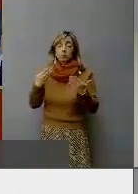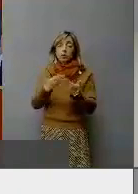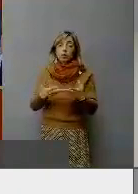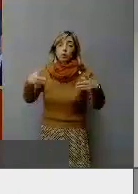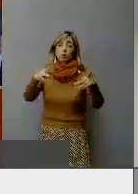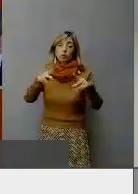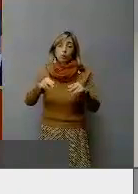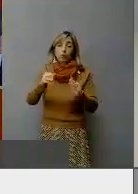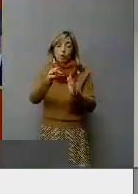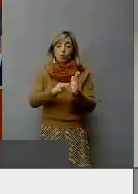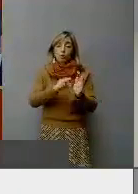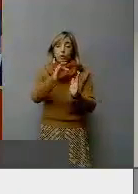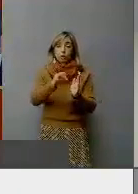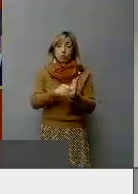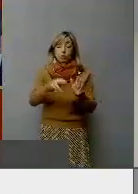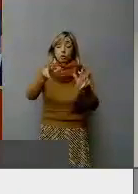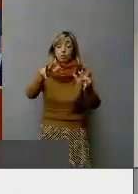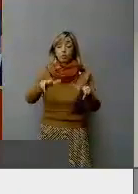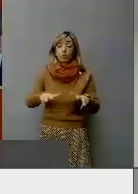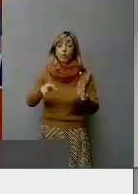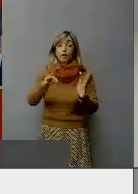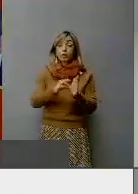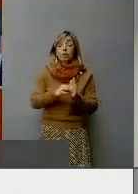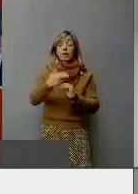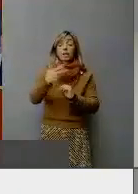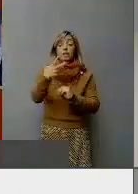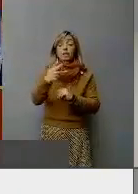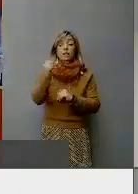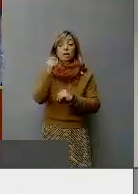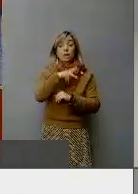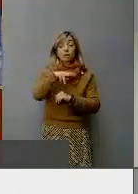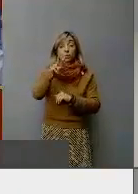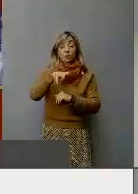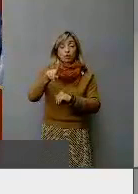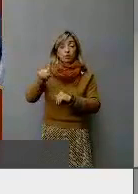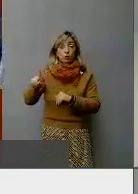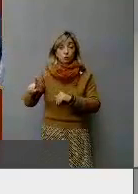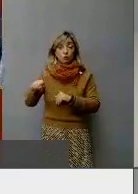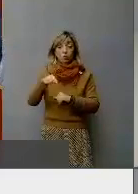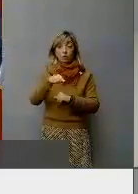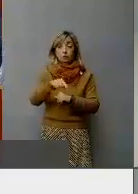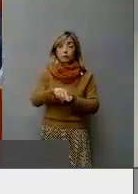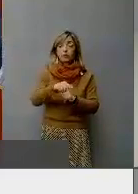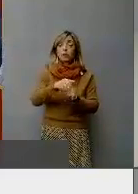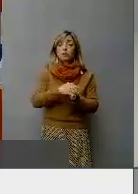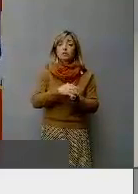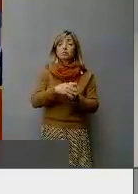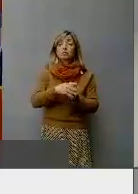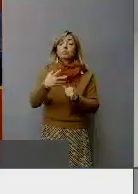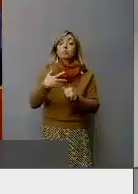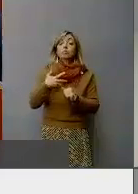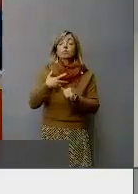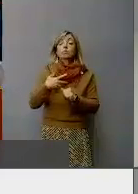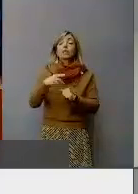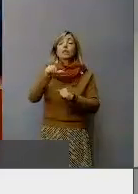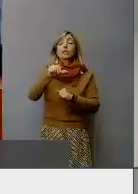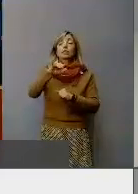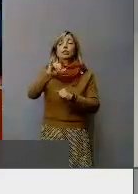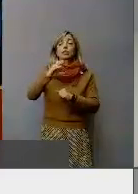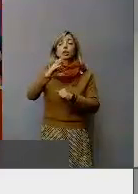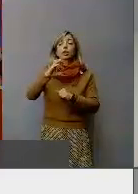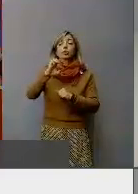approvato in data 3 marzo 2021 dove partiva dall allarme lanciato dal sicet